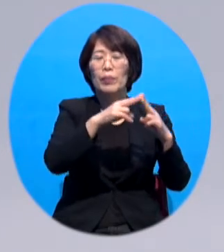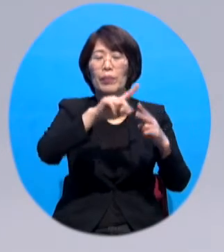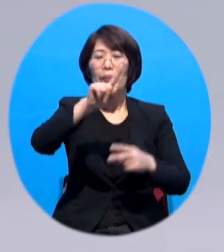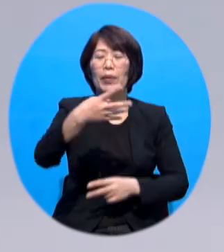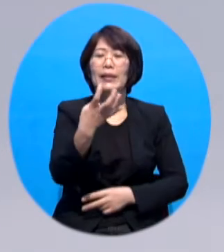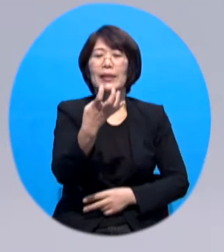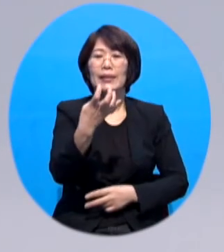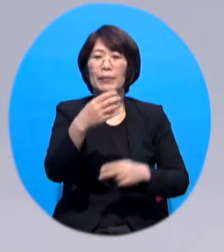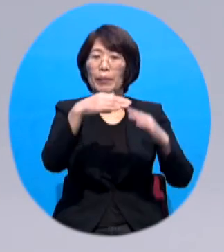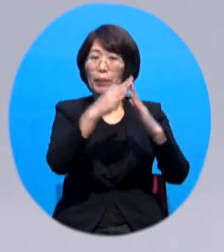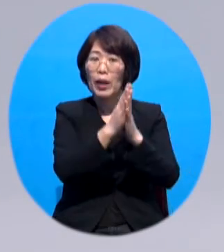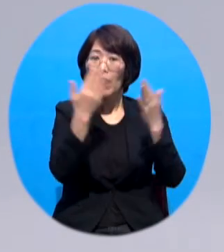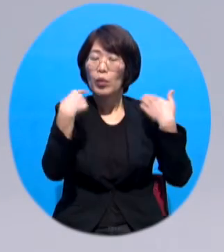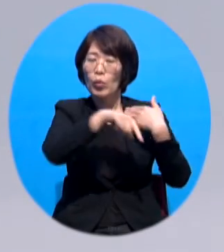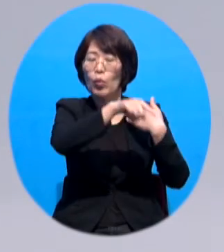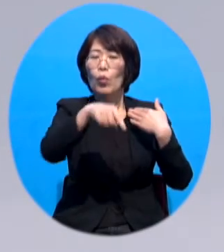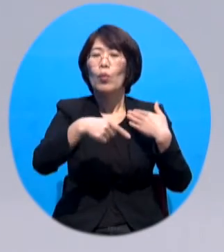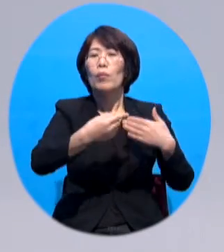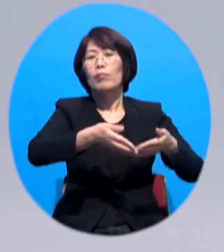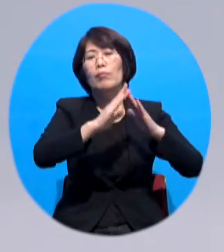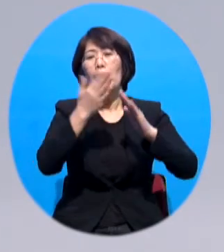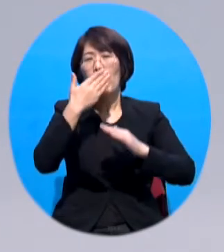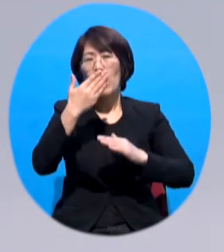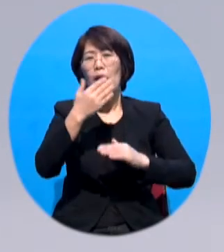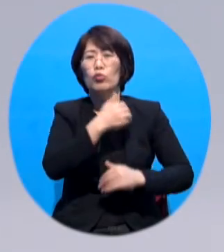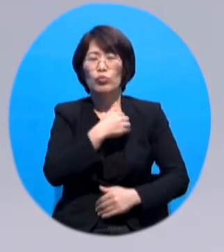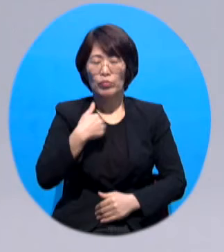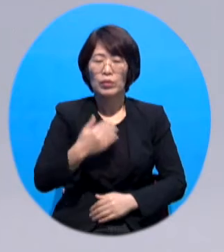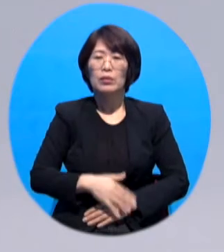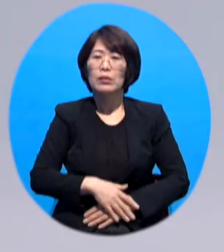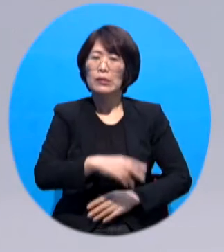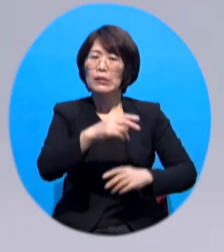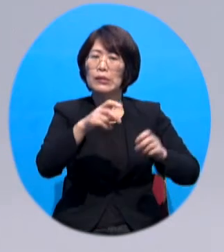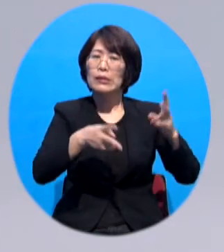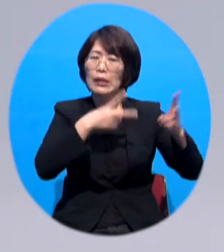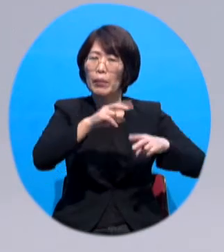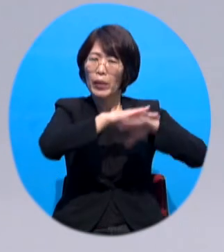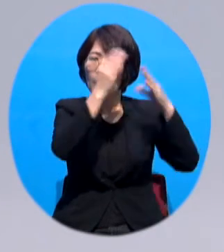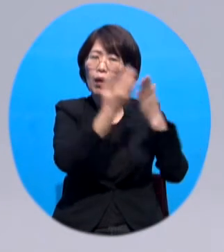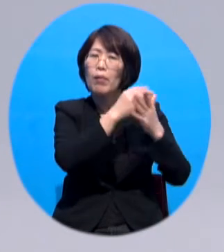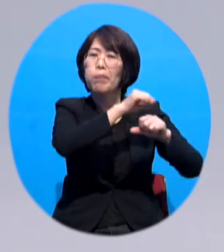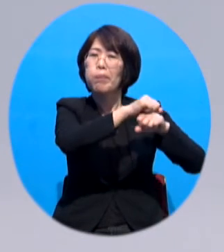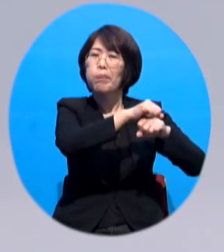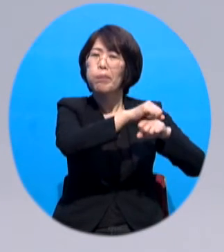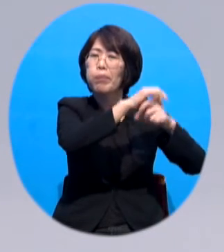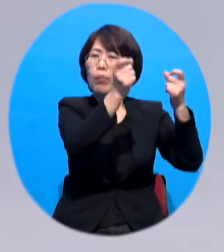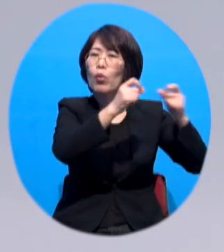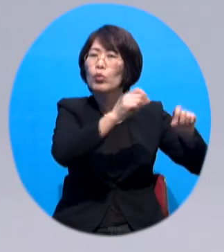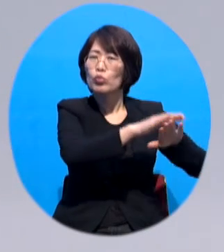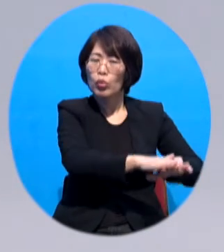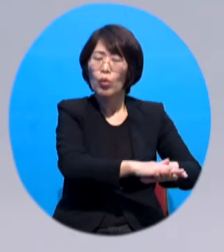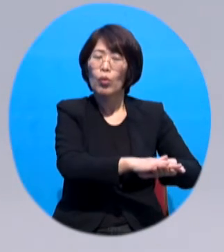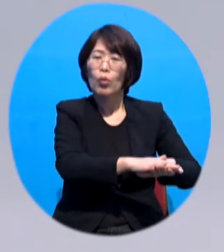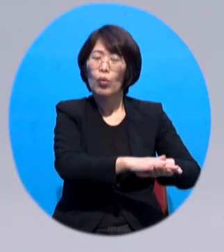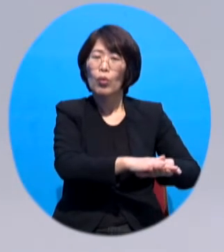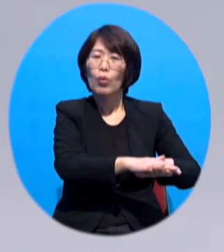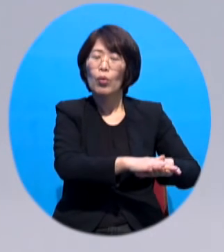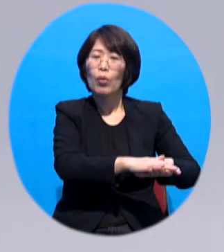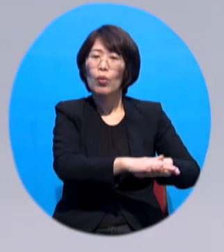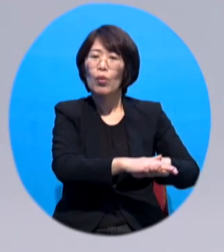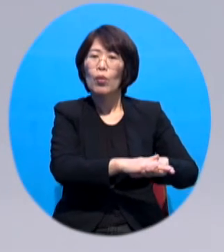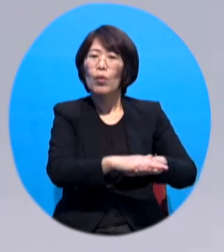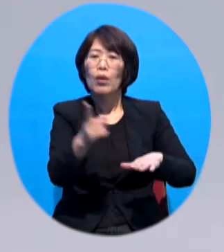폐교에 넉넉히 지을 수 있는 돈입니다 이런 사업들을 나두고 전후 어